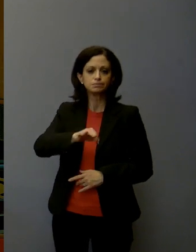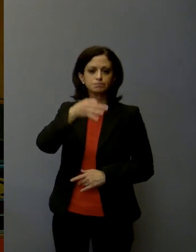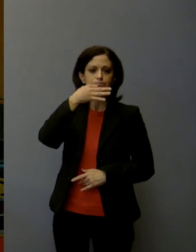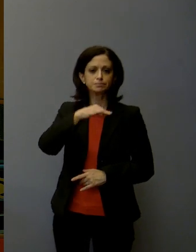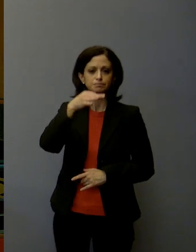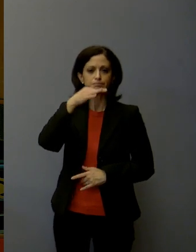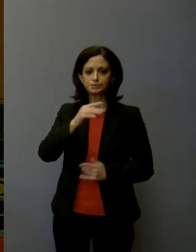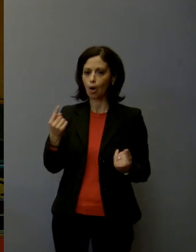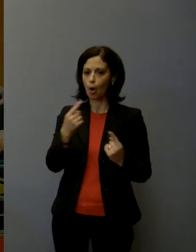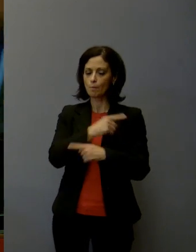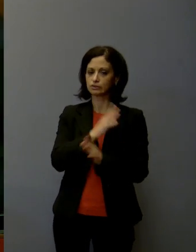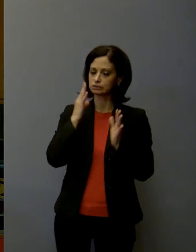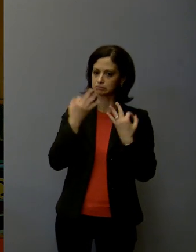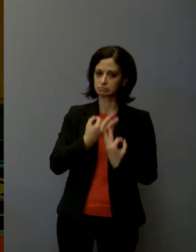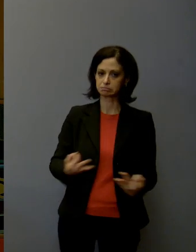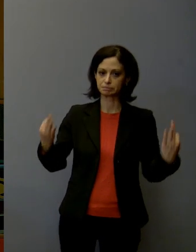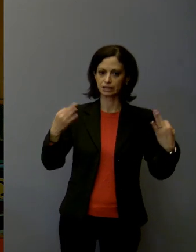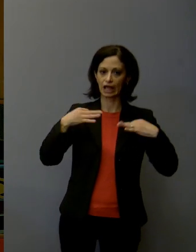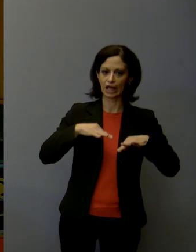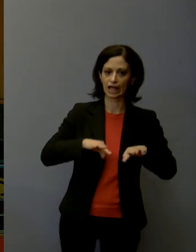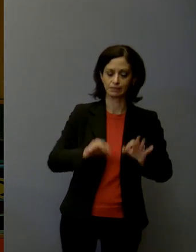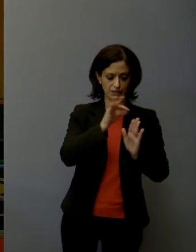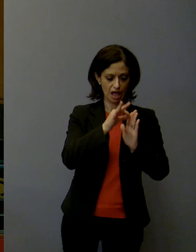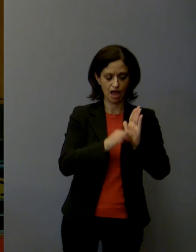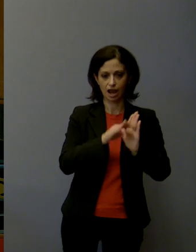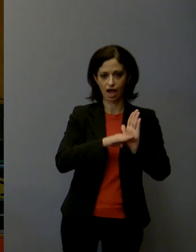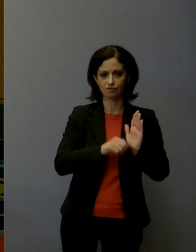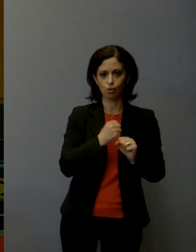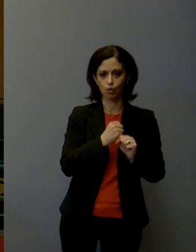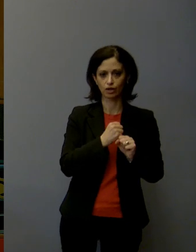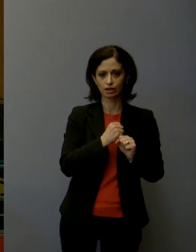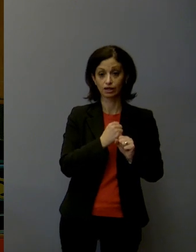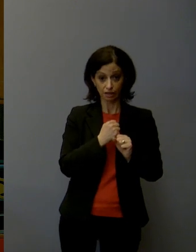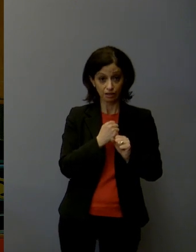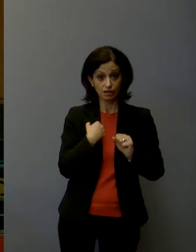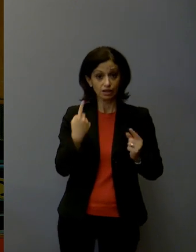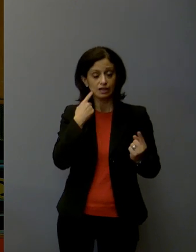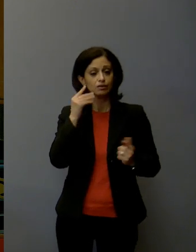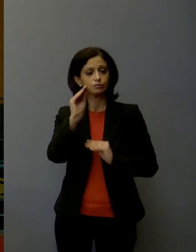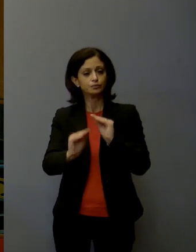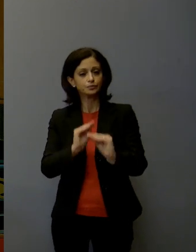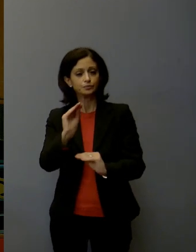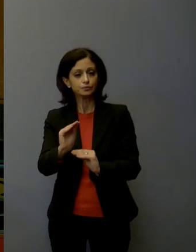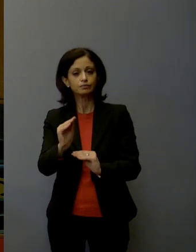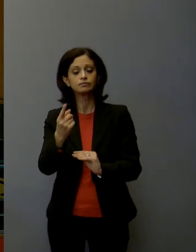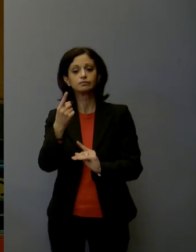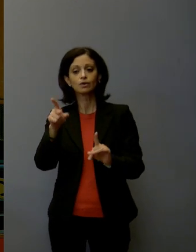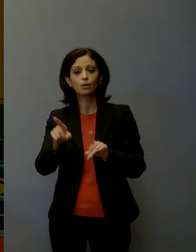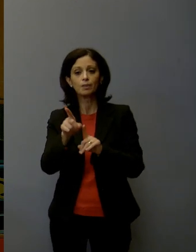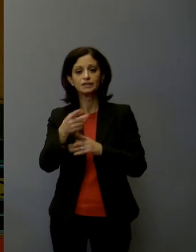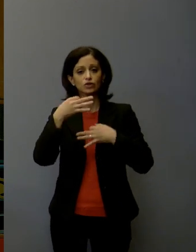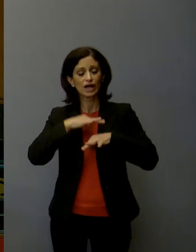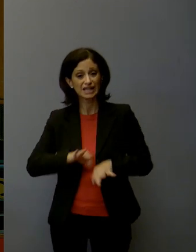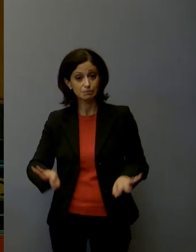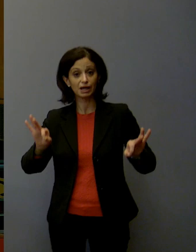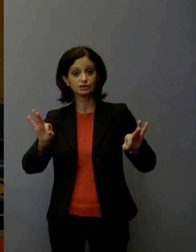completamente opposta alla vostra rispetto all'andamento dei lavori quindi io chiedo che lo stesso rispetto